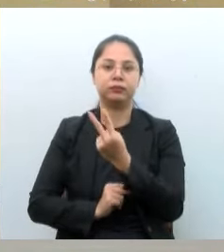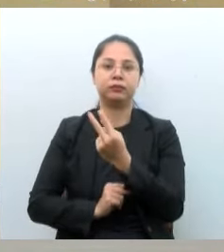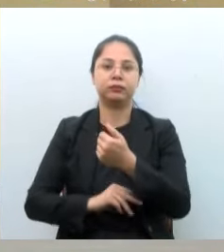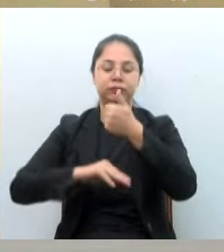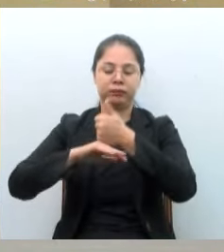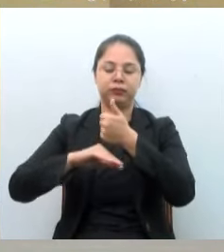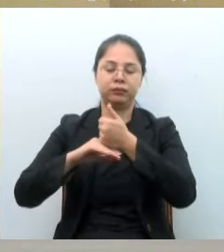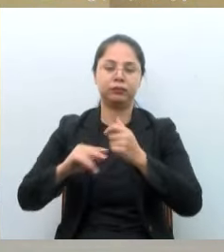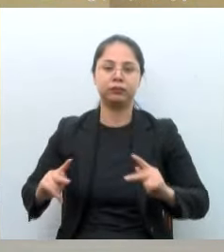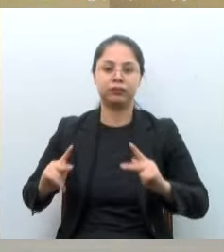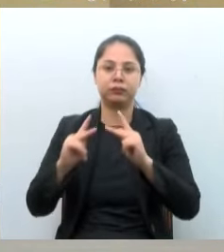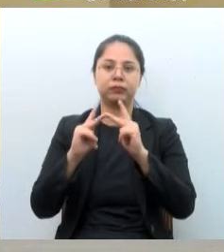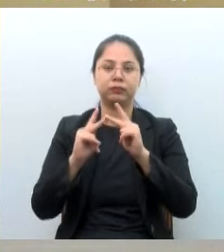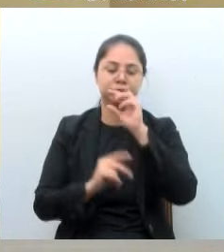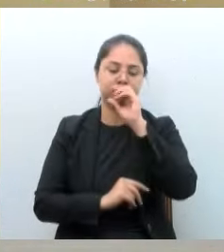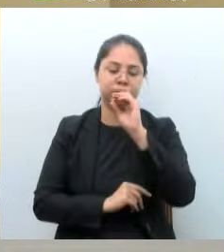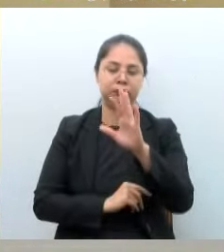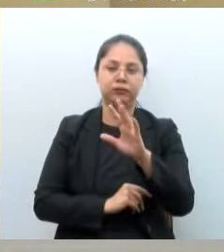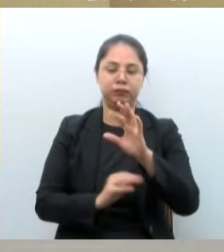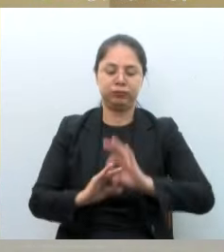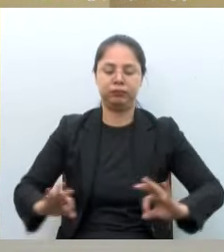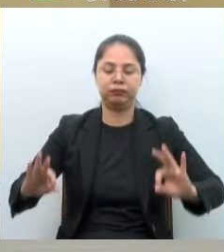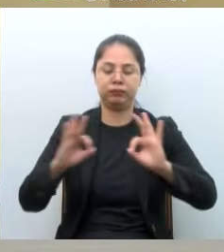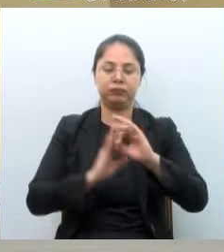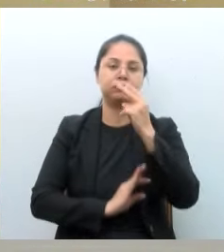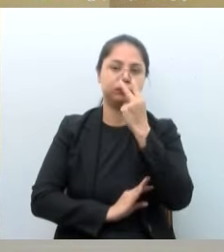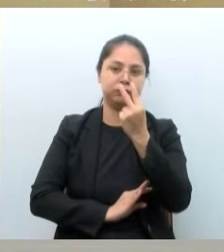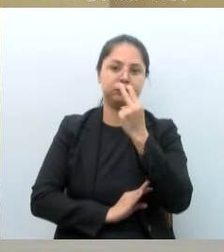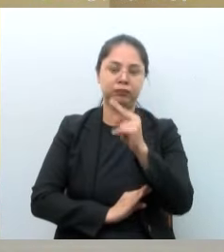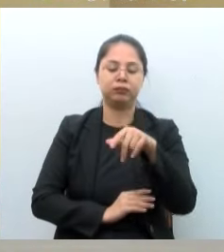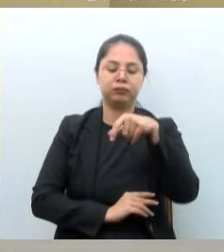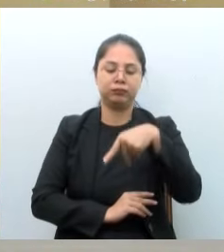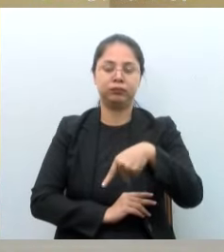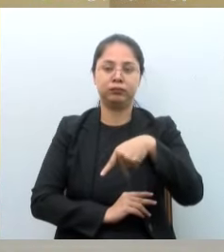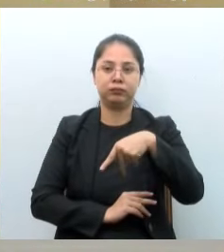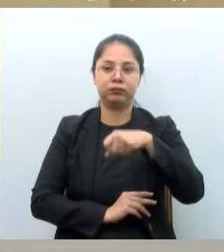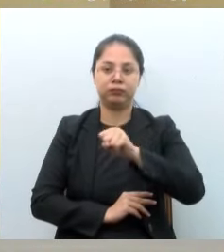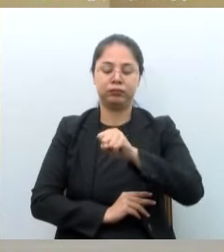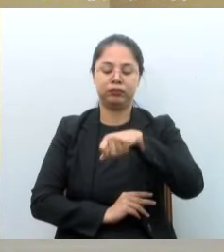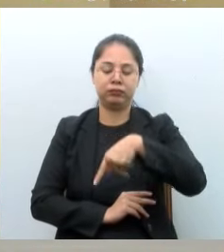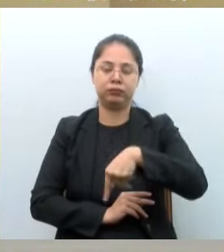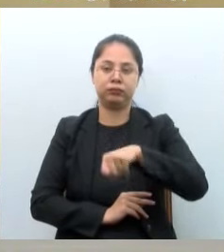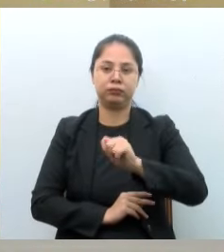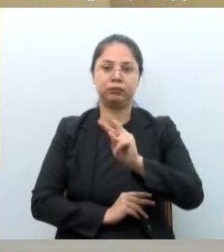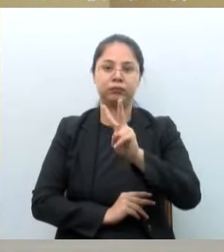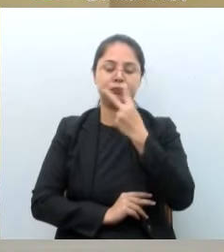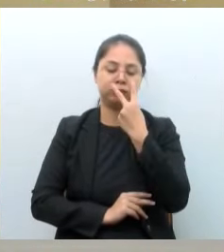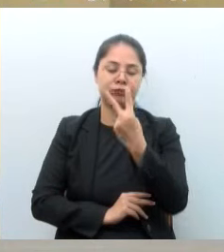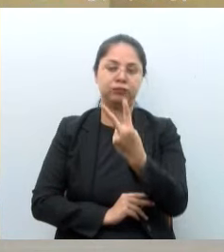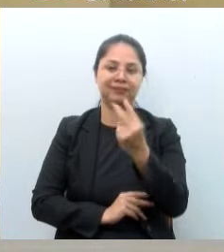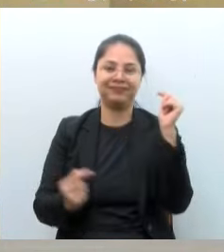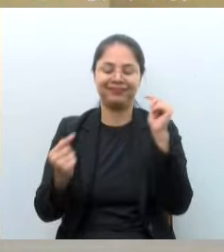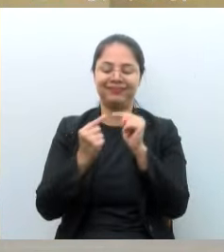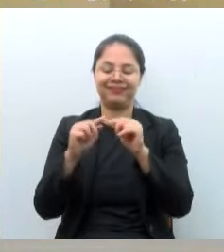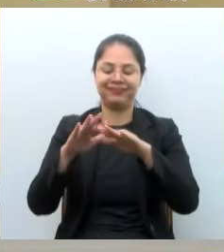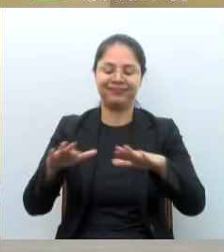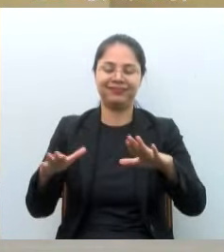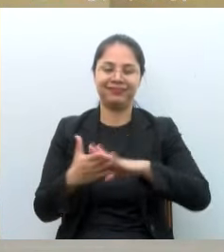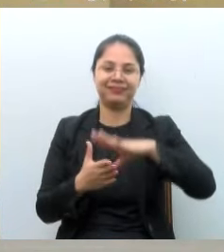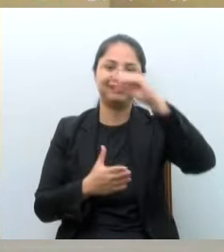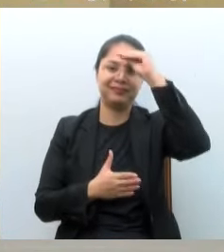ก็ได้ให้นโยบายและก็จุดเน้นของสพท.ไว้นะในเรื่องของดูเรื่องของการปลูกฝัง